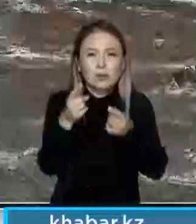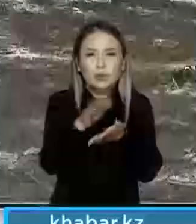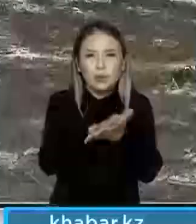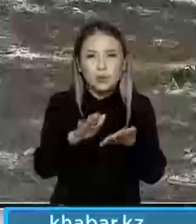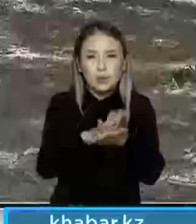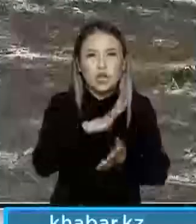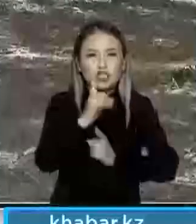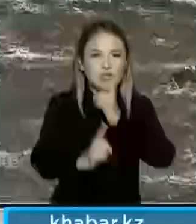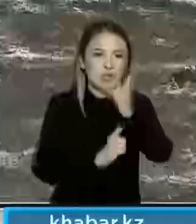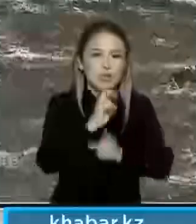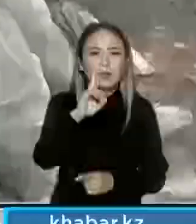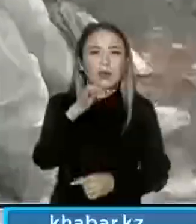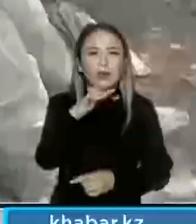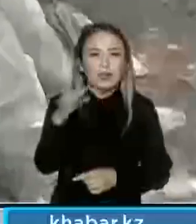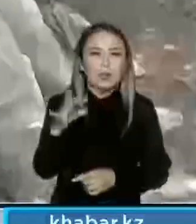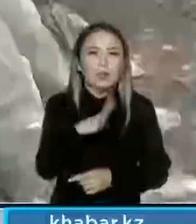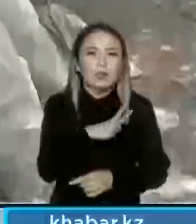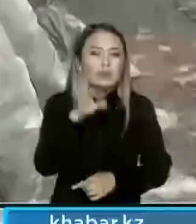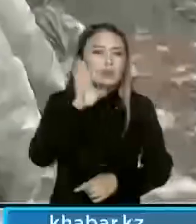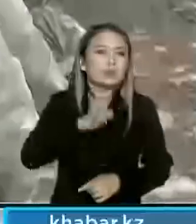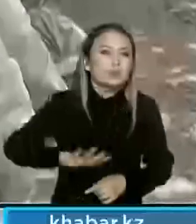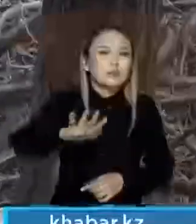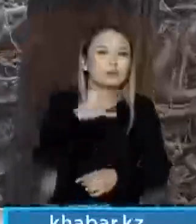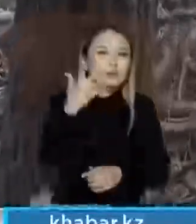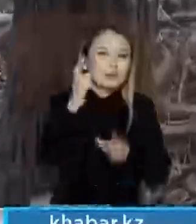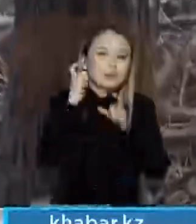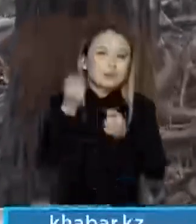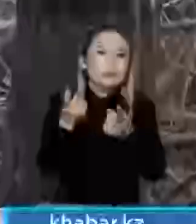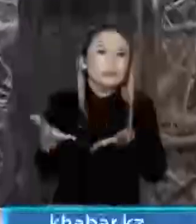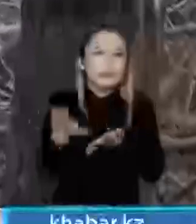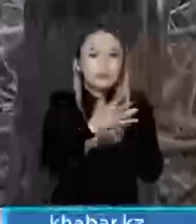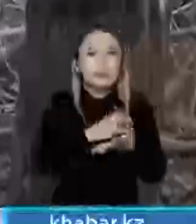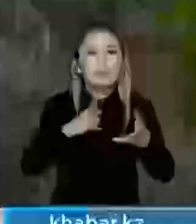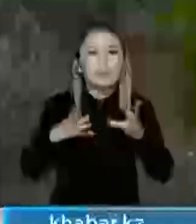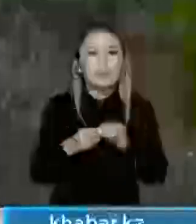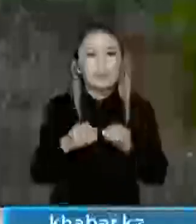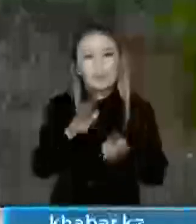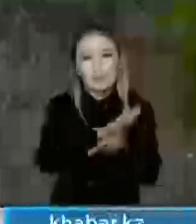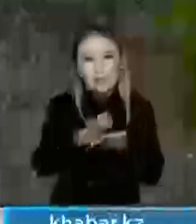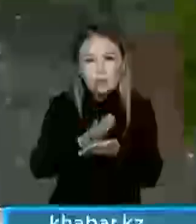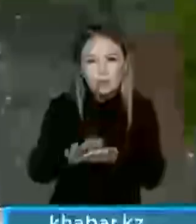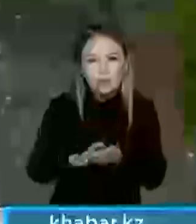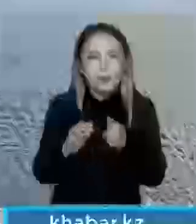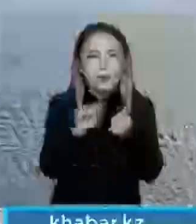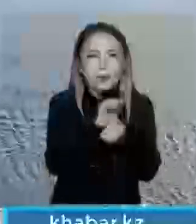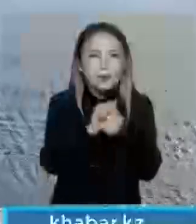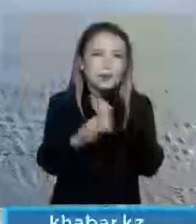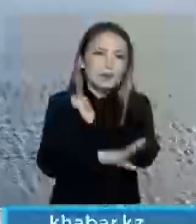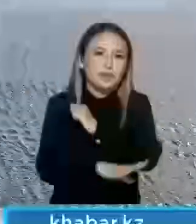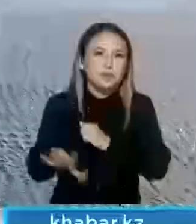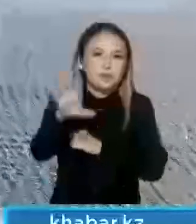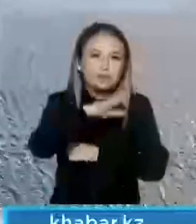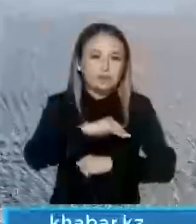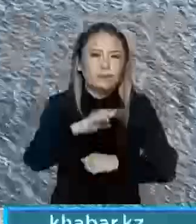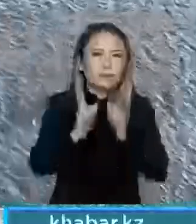қоқыстан тазартылды. Ал Жезқазғандағы Кеңгір көлінің жағасынан 5 тонна қоқыс шығарылды. Жағалау тазартылып, қураған ағаш бұталары